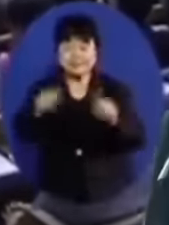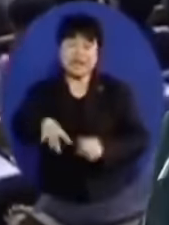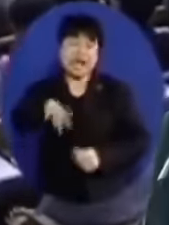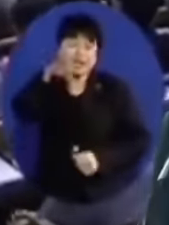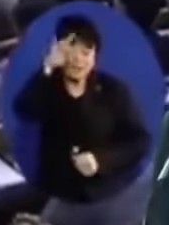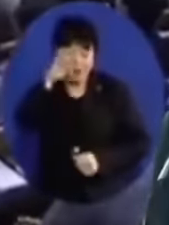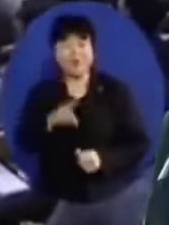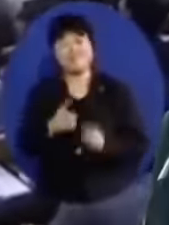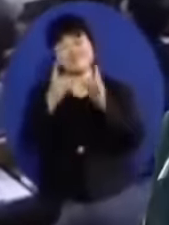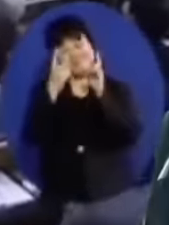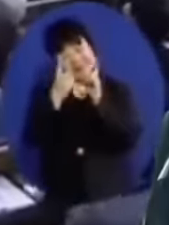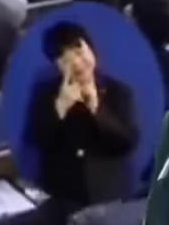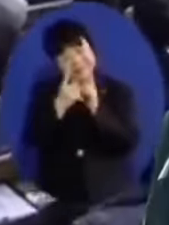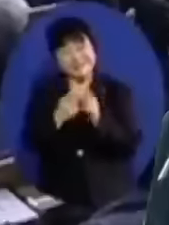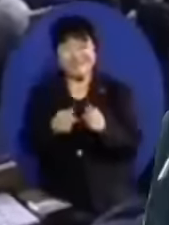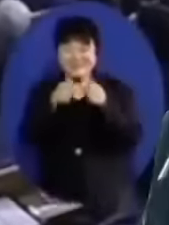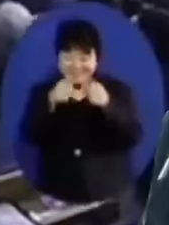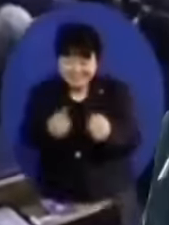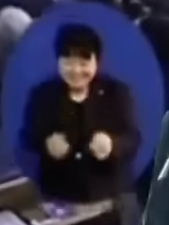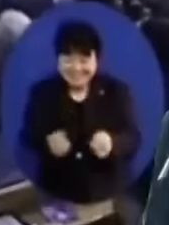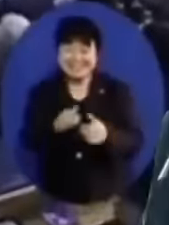기사님밖에 없어요.